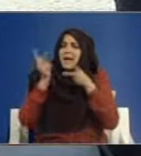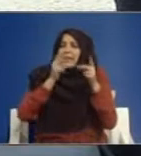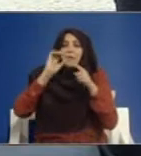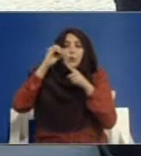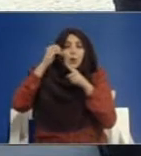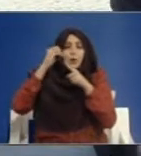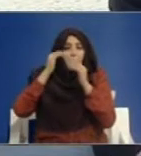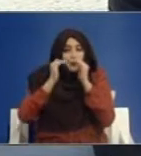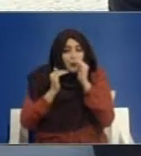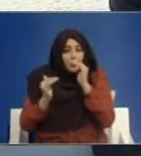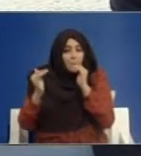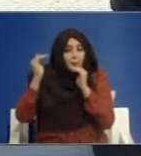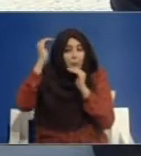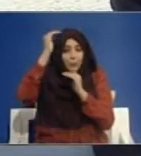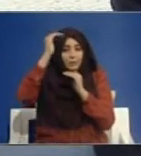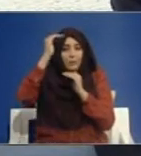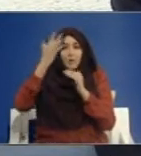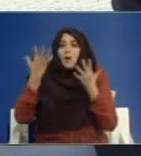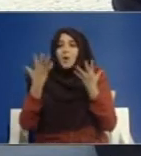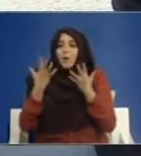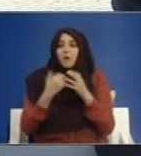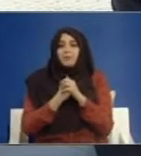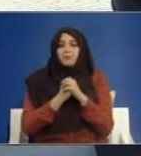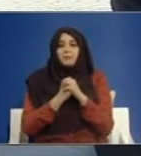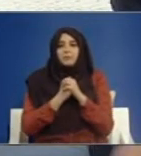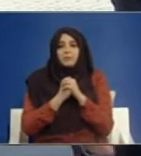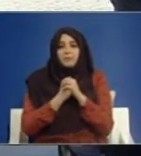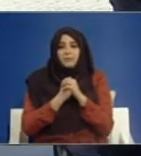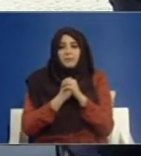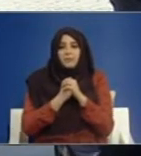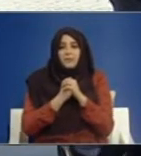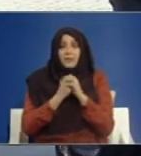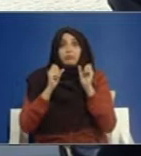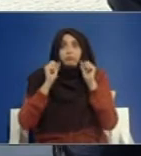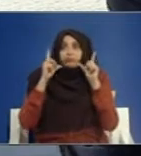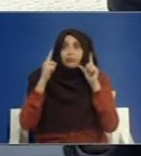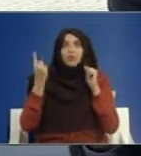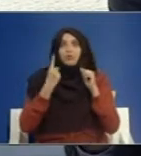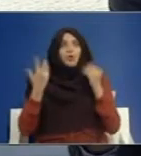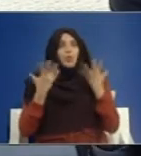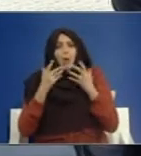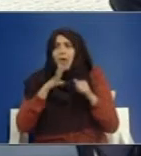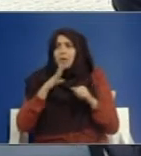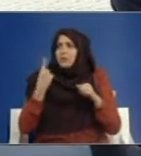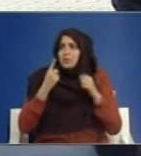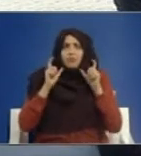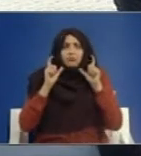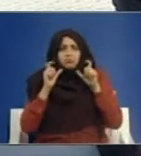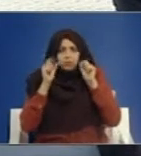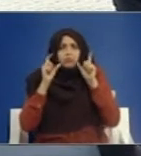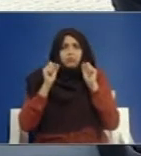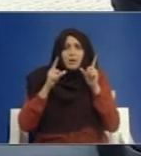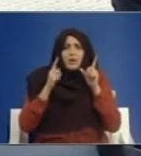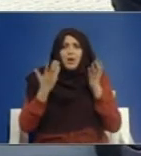رفيعة، هي درجة رفيعة، مستوى. هل اليقظة دائمة؟ كيف تأتي هذه اليقظة؟ الاحتراز، قيس،